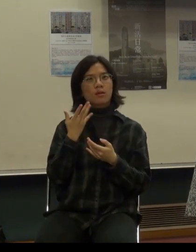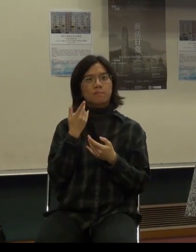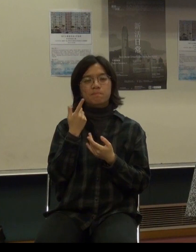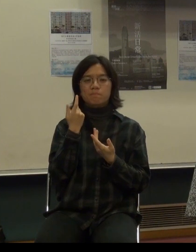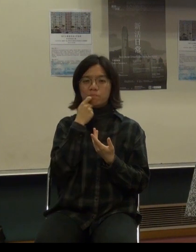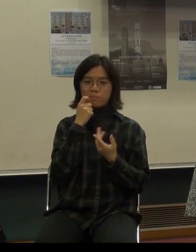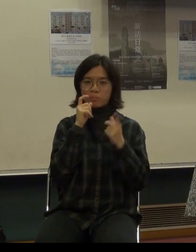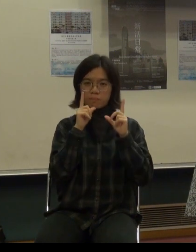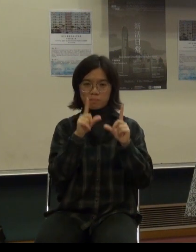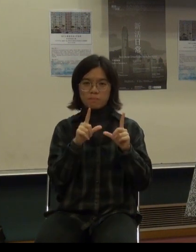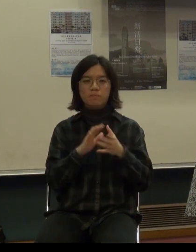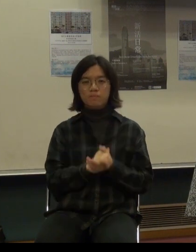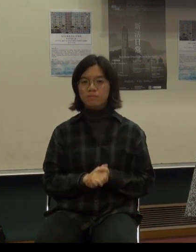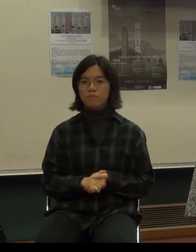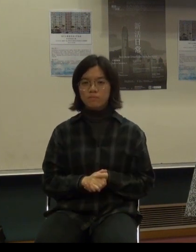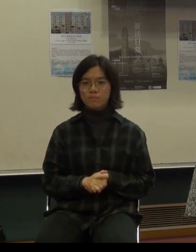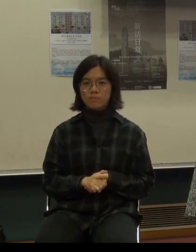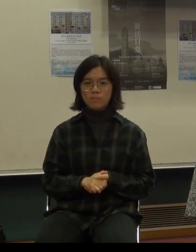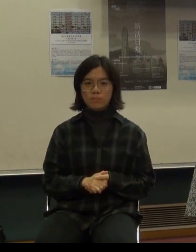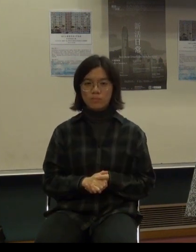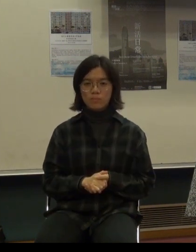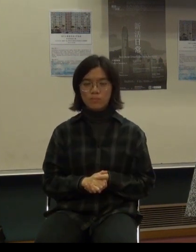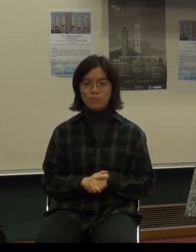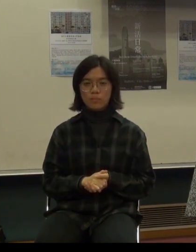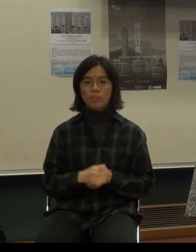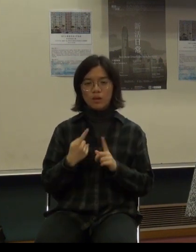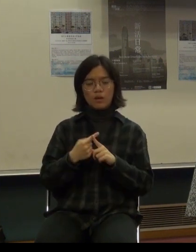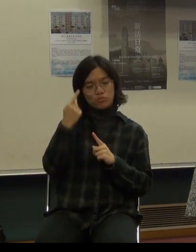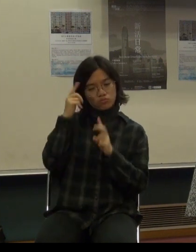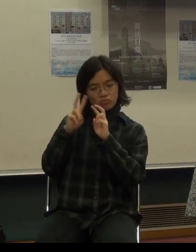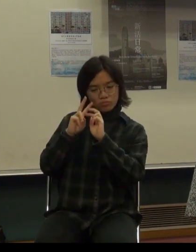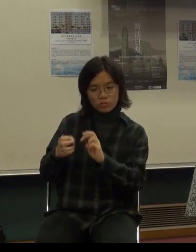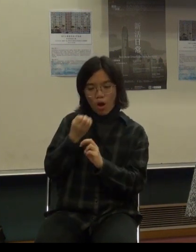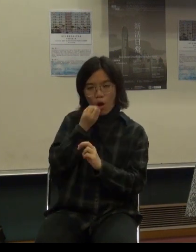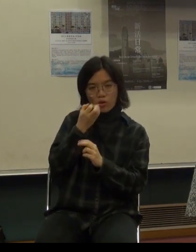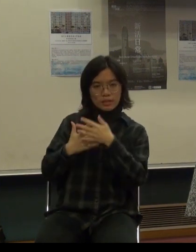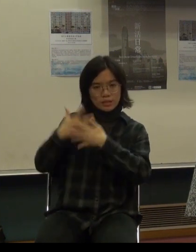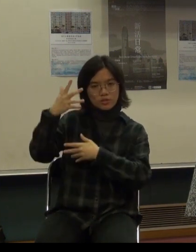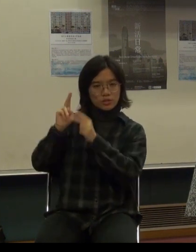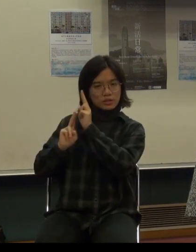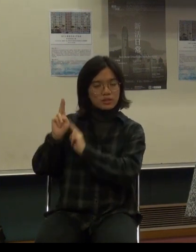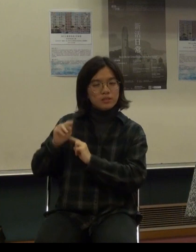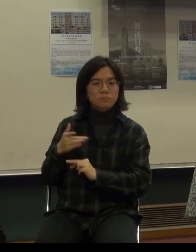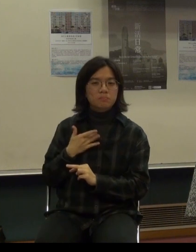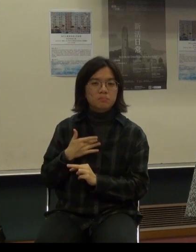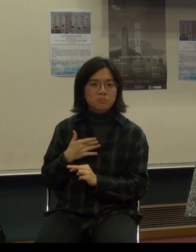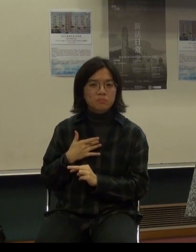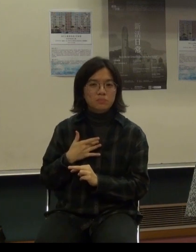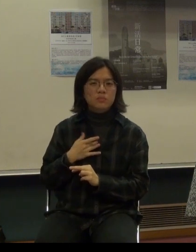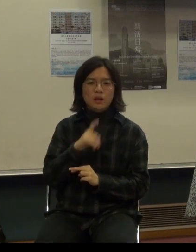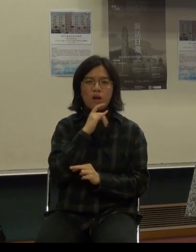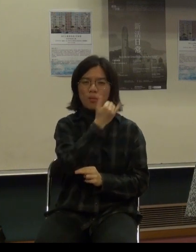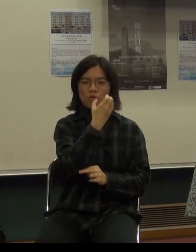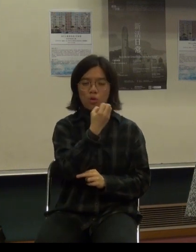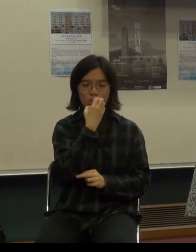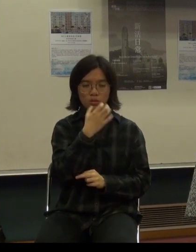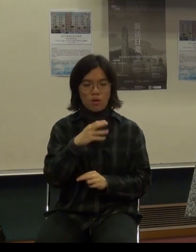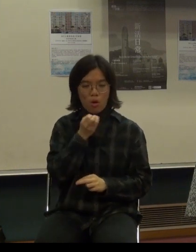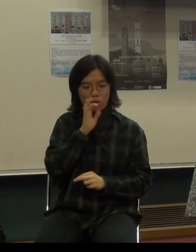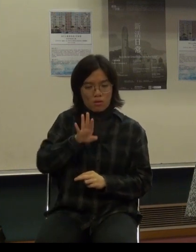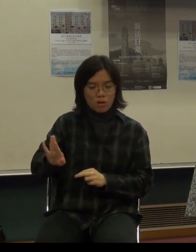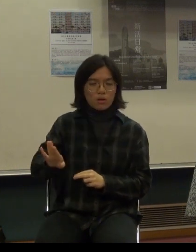在香港即是一個這麼即其實為什麼研究香港建築史，我有些人覺得我們這個只是一個本土的研究，但